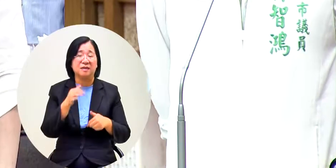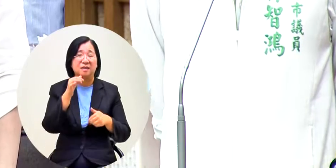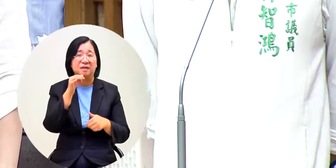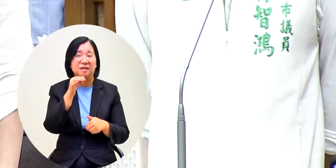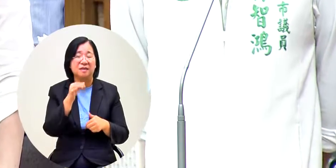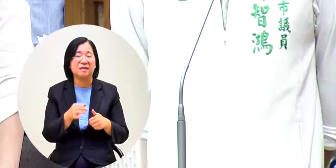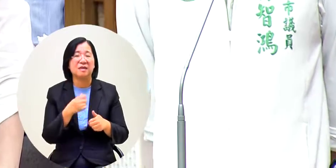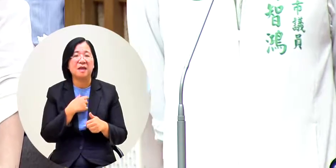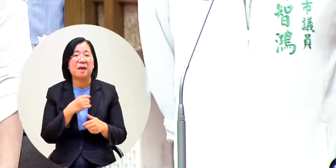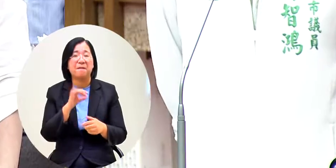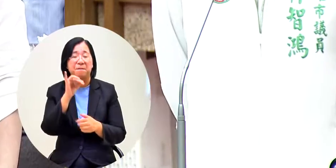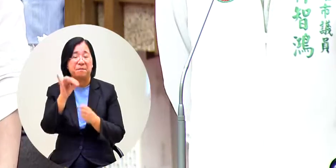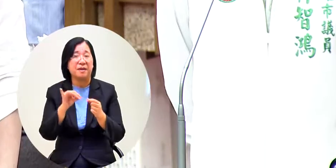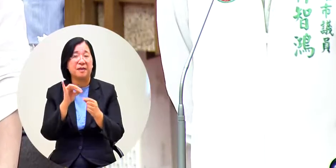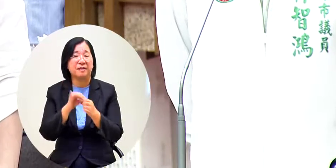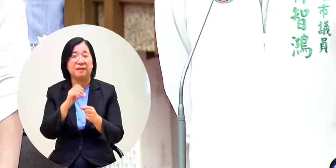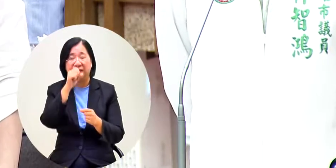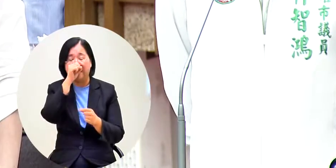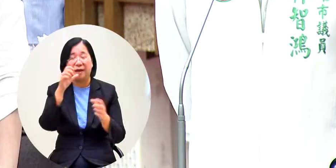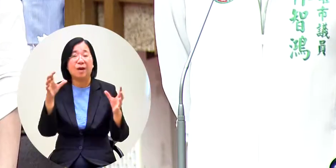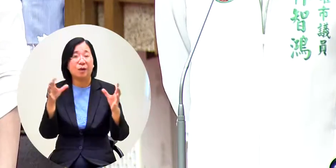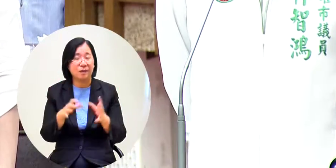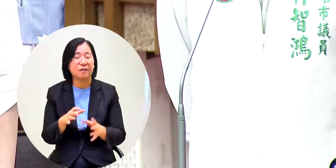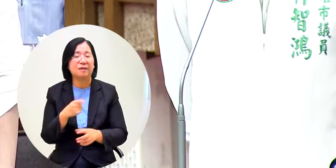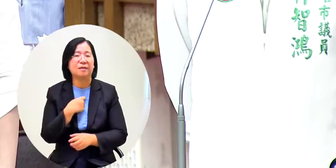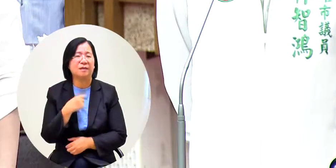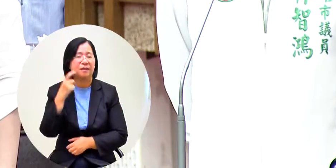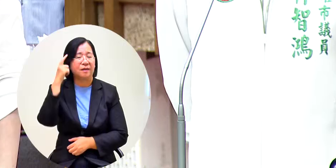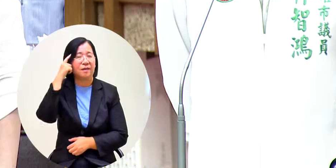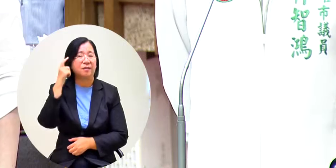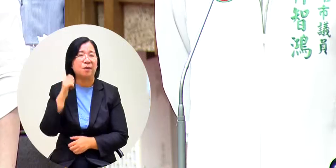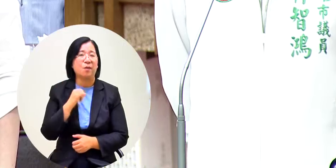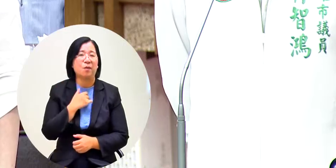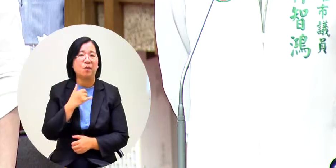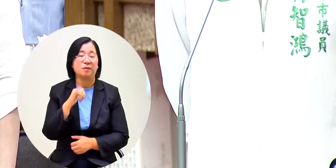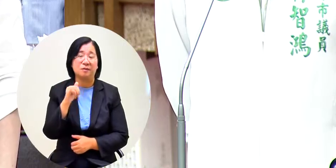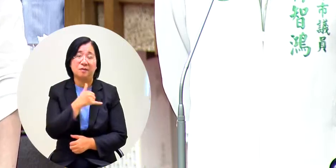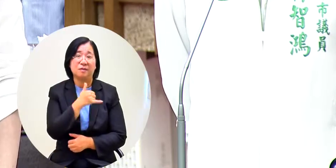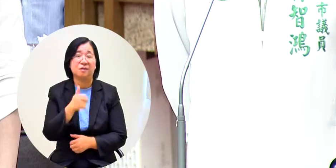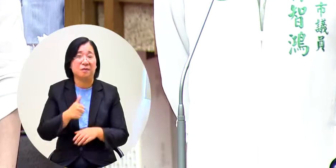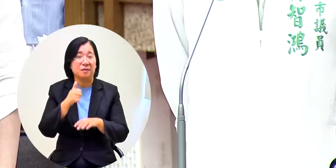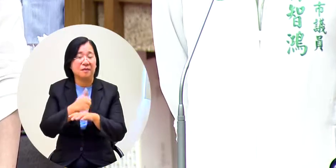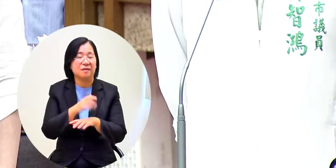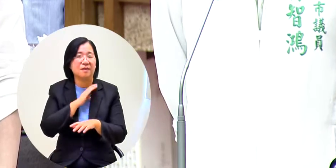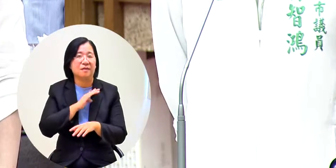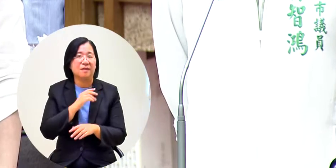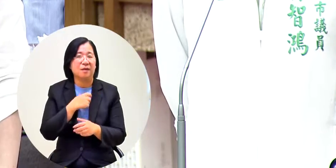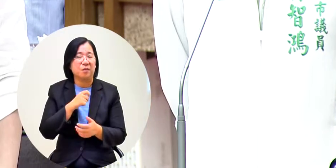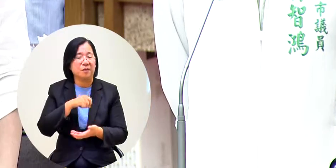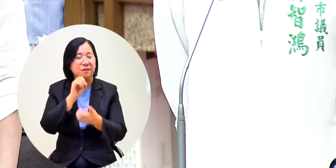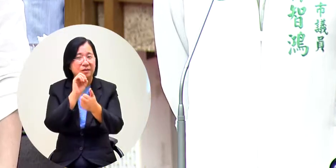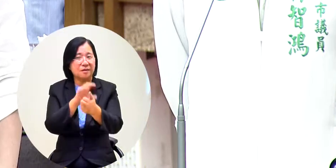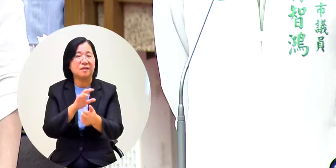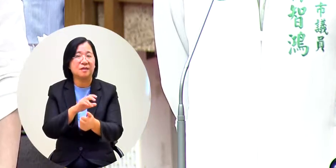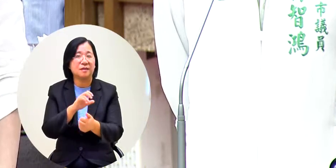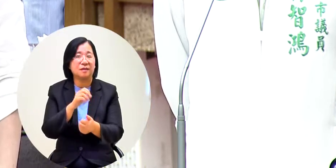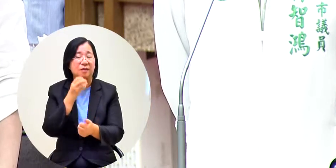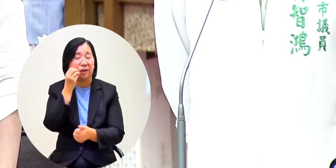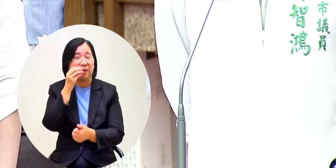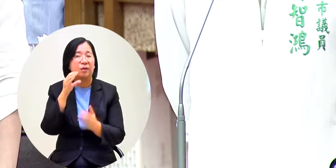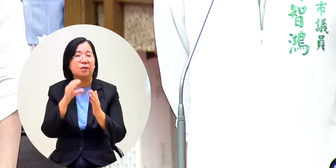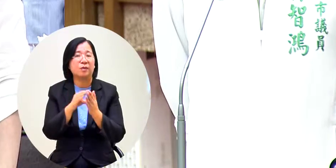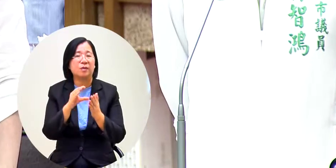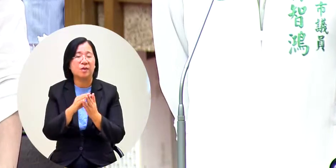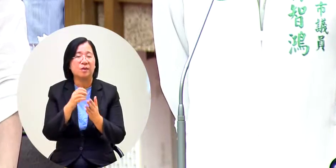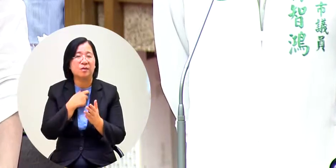好合"。那时候我就赶快以民意代表的身份建议当年的观光局，我们要努力去争取。没有什么